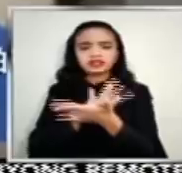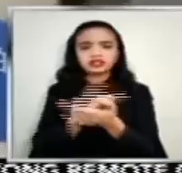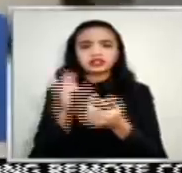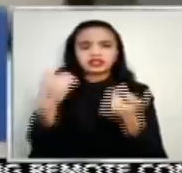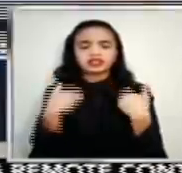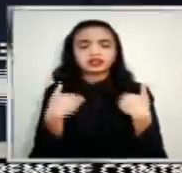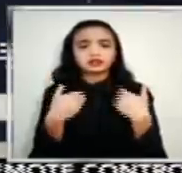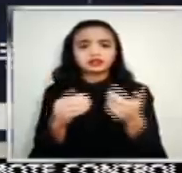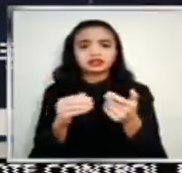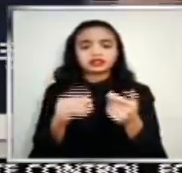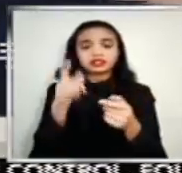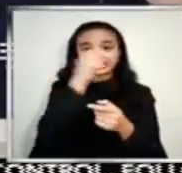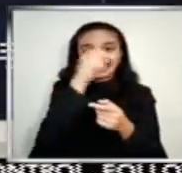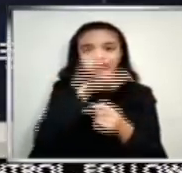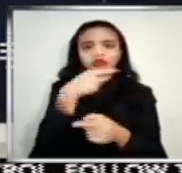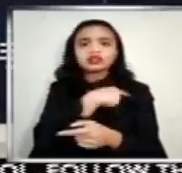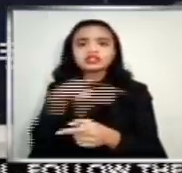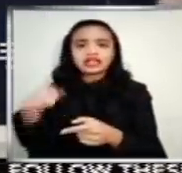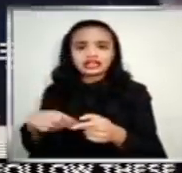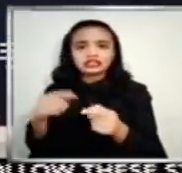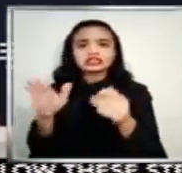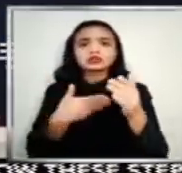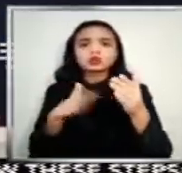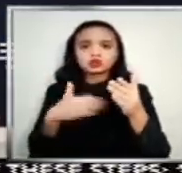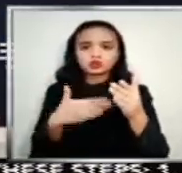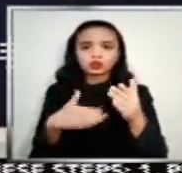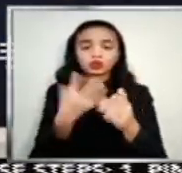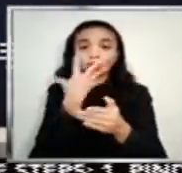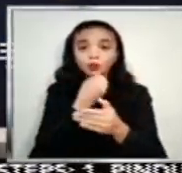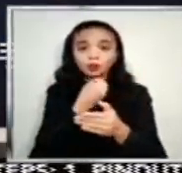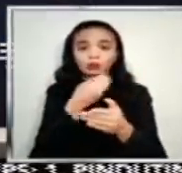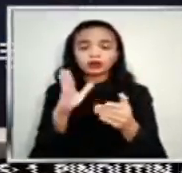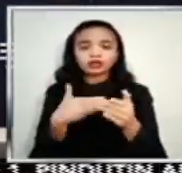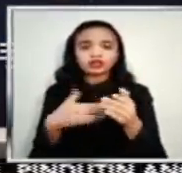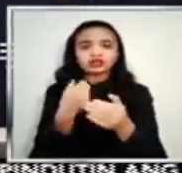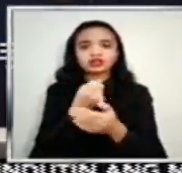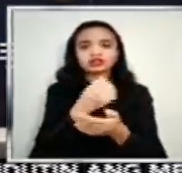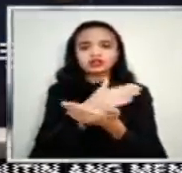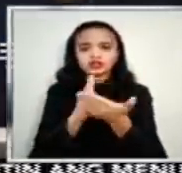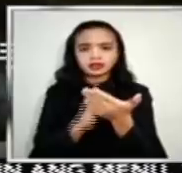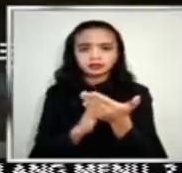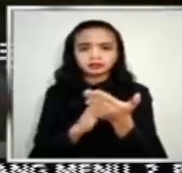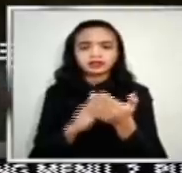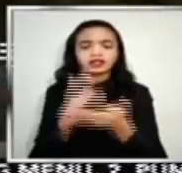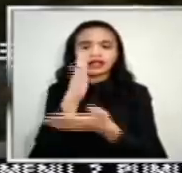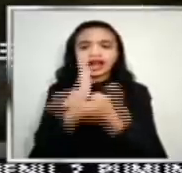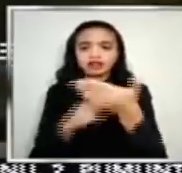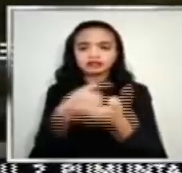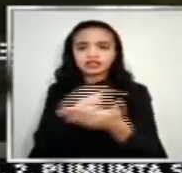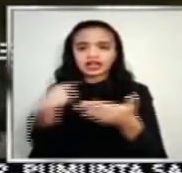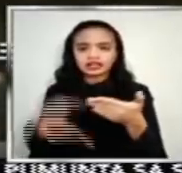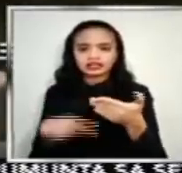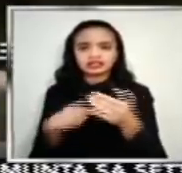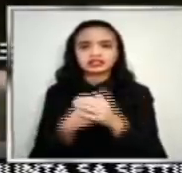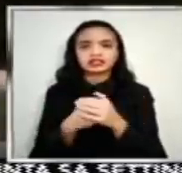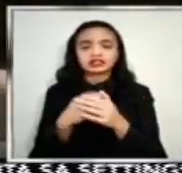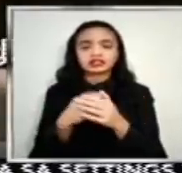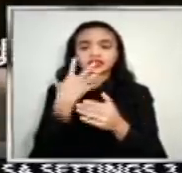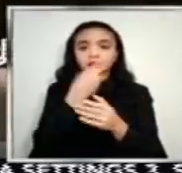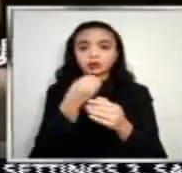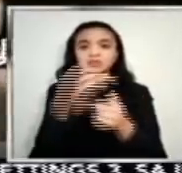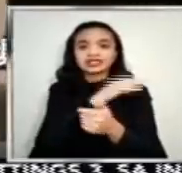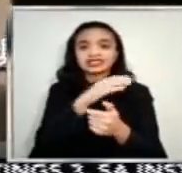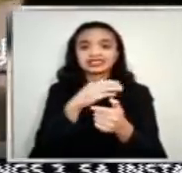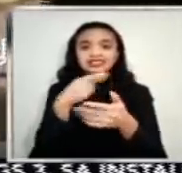at Chinese ang kanta na inawit ng ilang Pilipino at Chinese singers. Si Chinese Ambassador Wang Silian